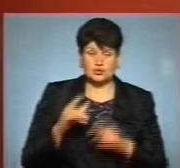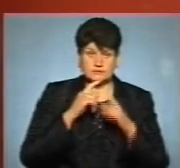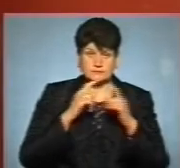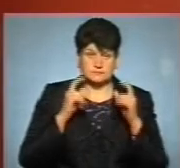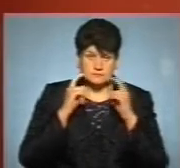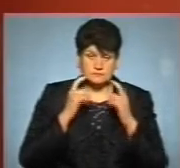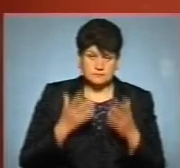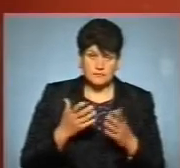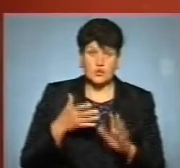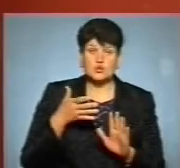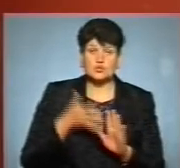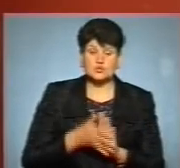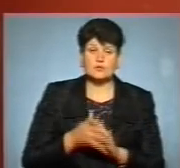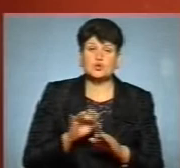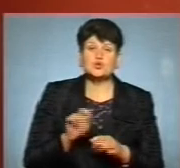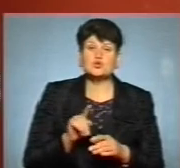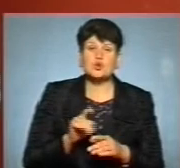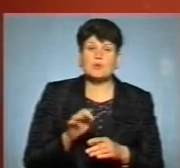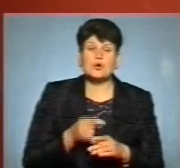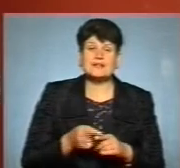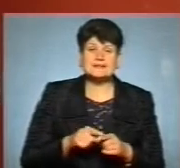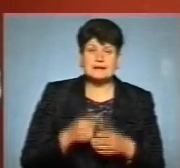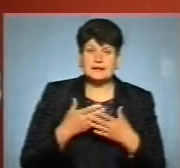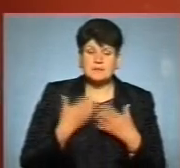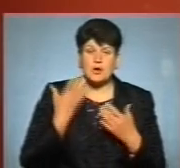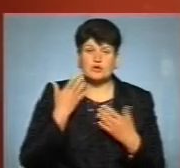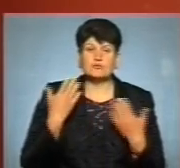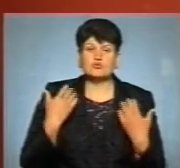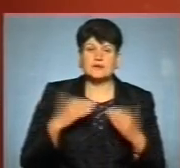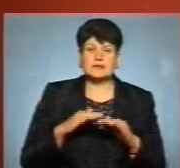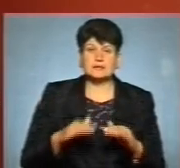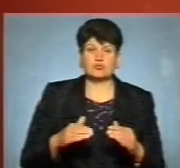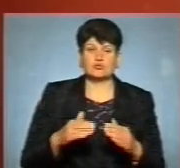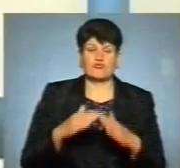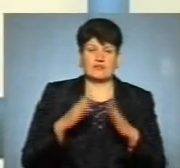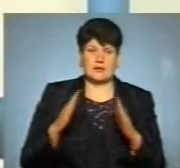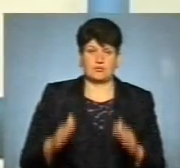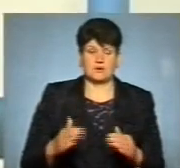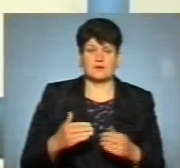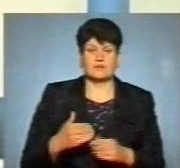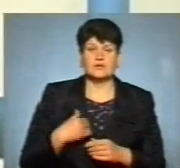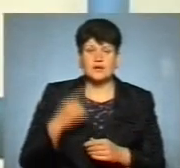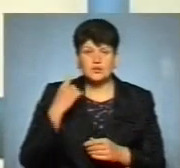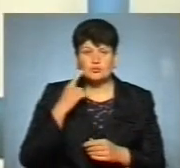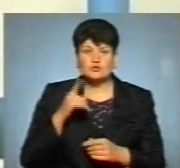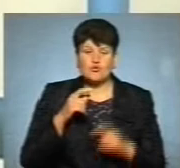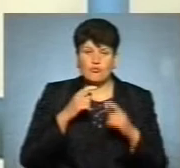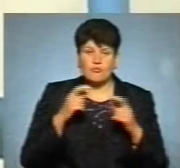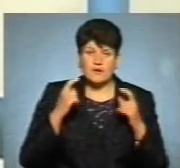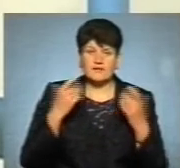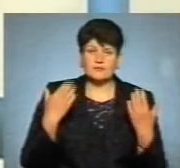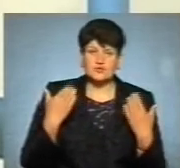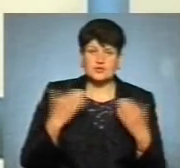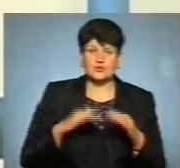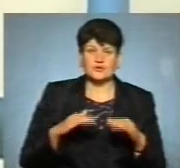режимі. Зрозуміло, що про таке не йдеться, коли відпочиватимуть діти у таборах. Так, я думаю, що у масковому режимі відпочинок